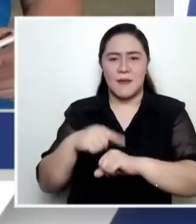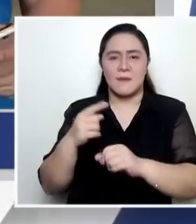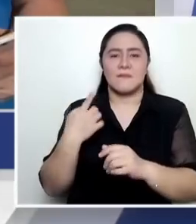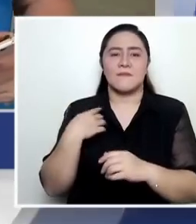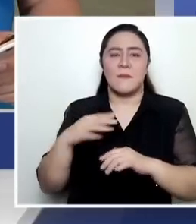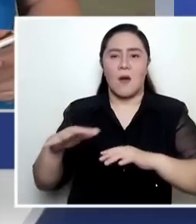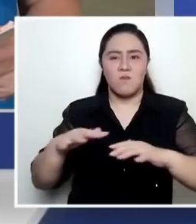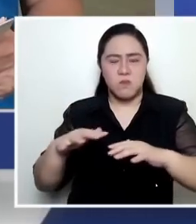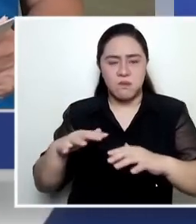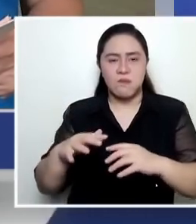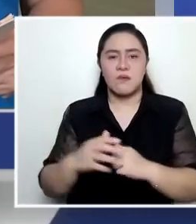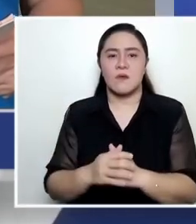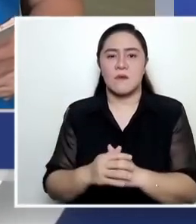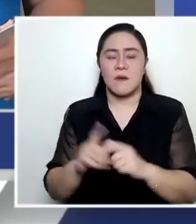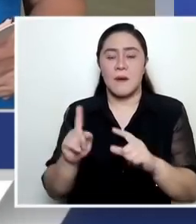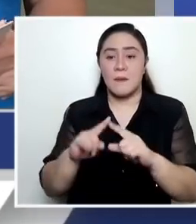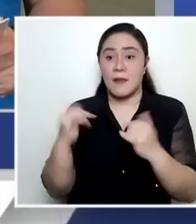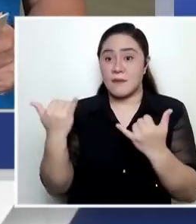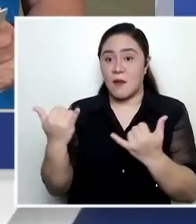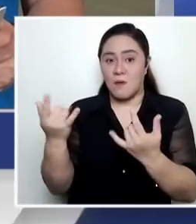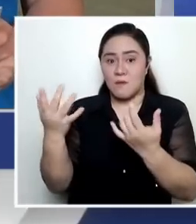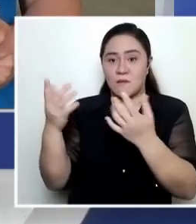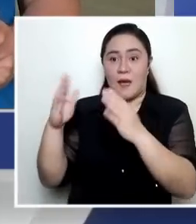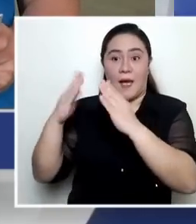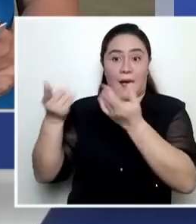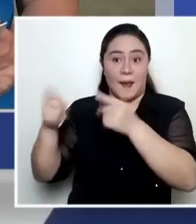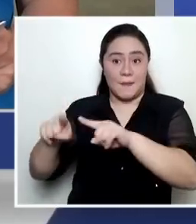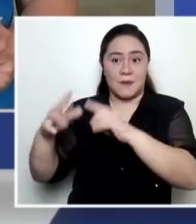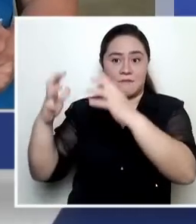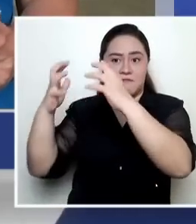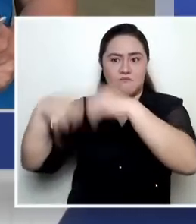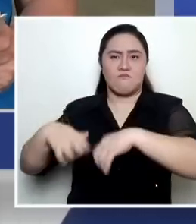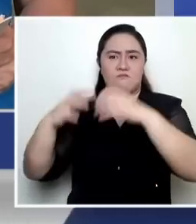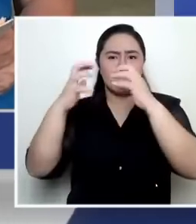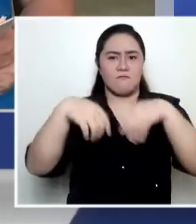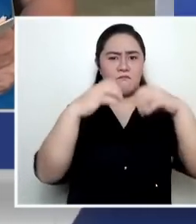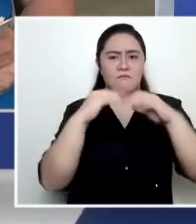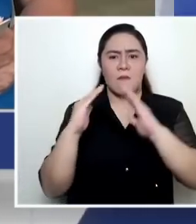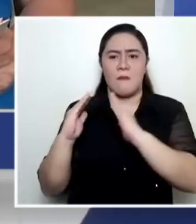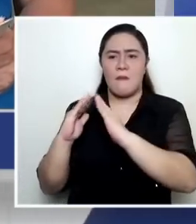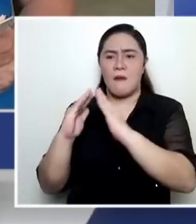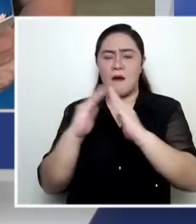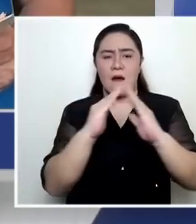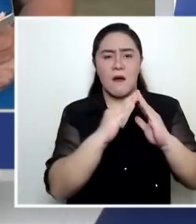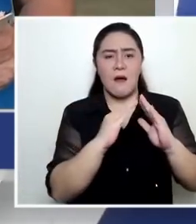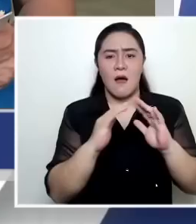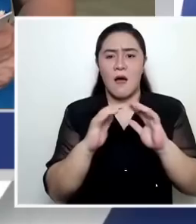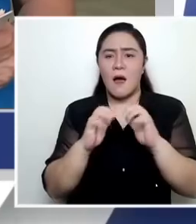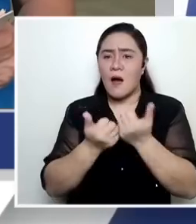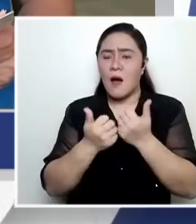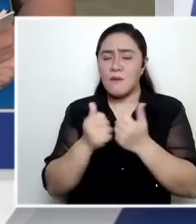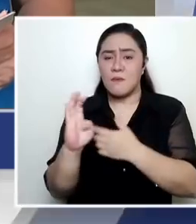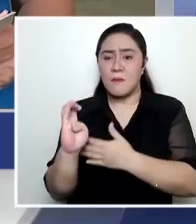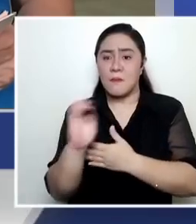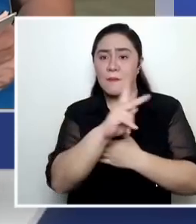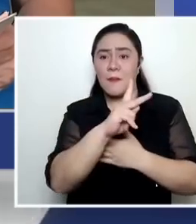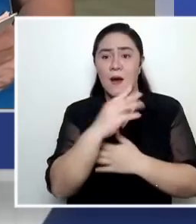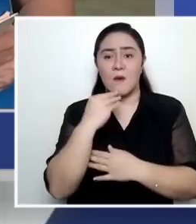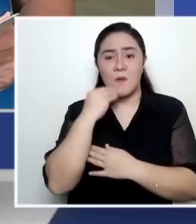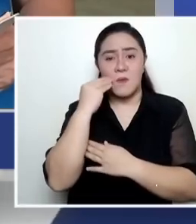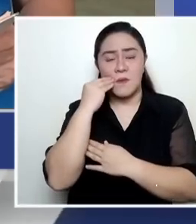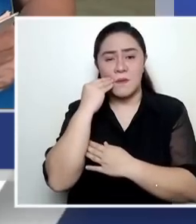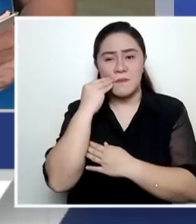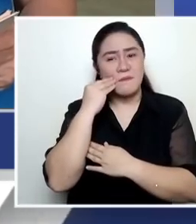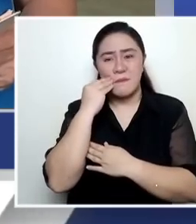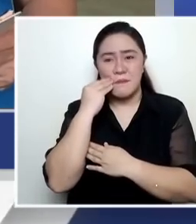halimbawa yung mga nasalan tayo mga bahay gaya nung kausap mo kanina, ayaw na silang bumalik sa kanilang mga bahay at sabi nga